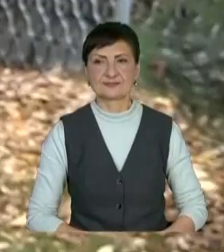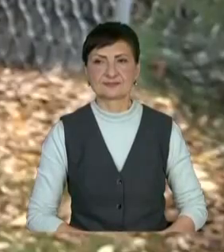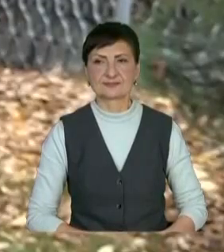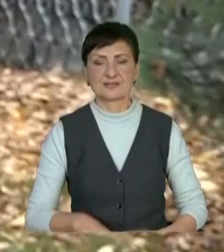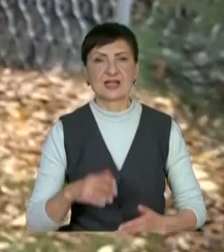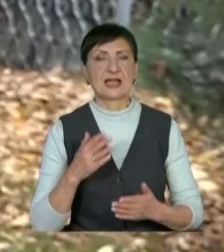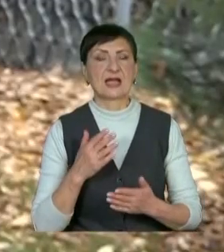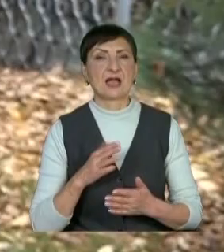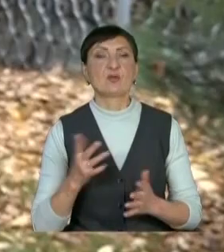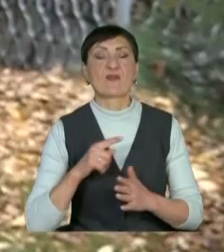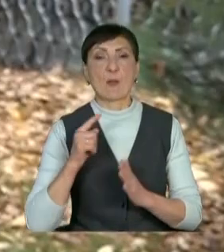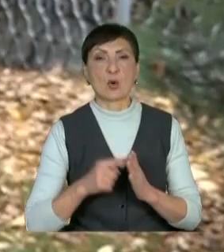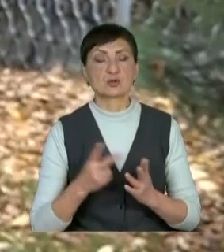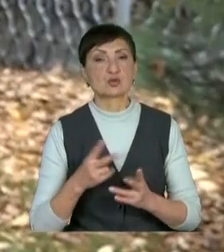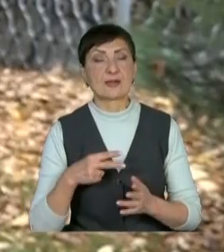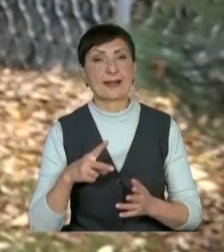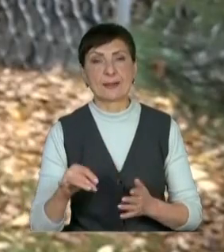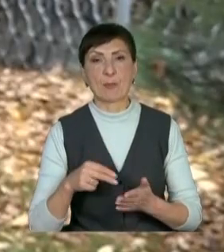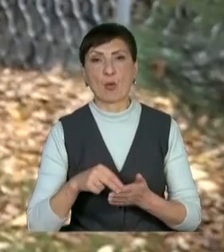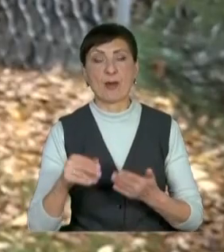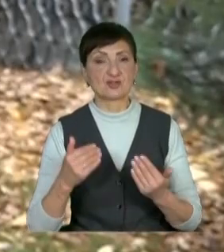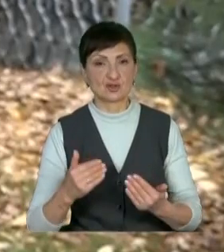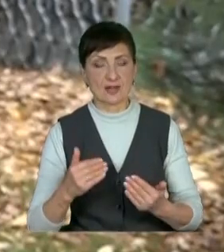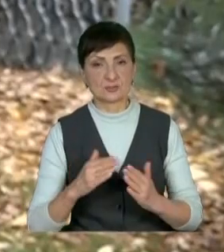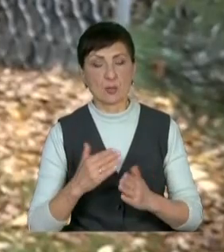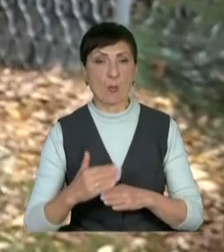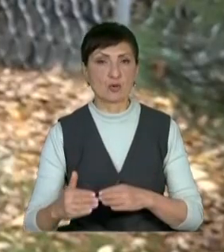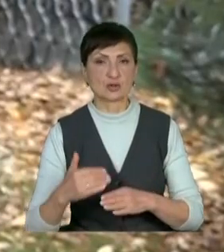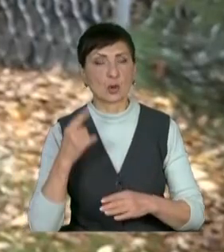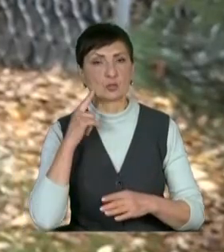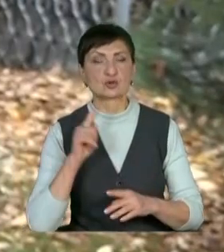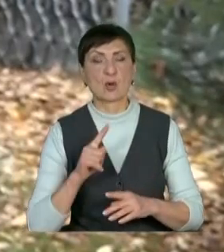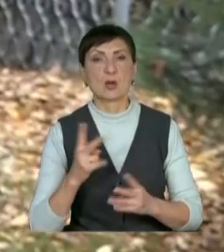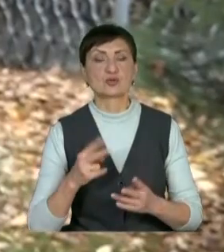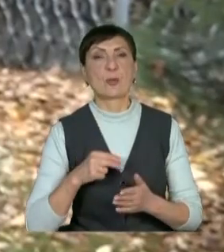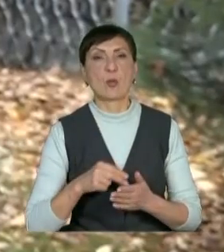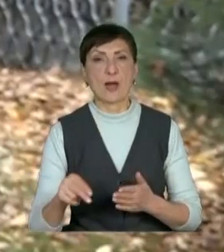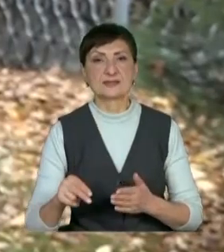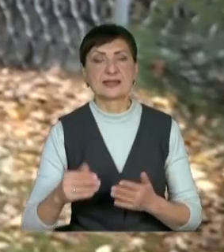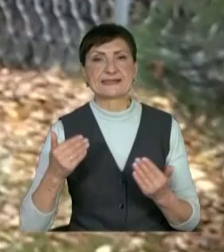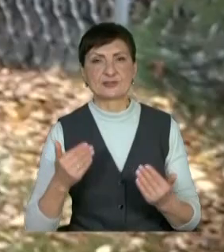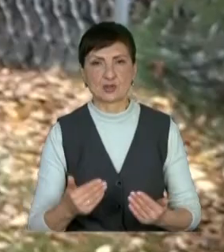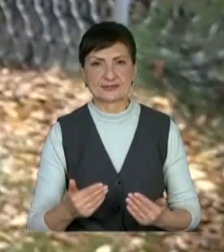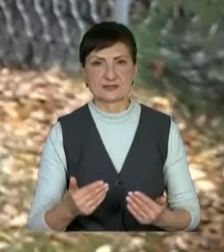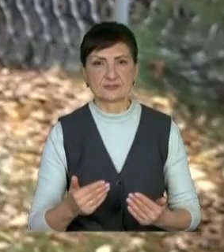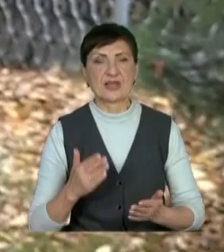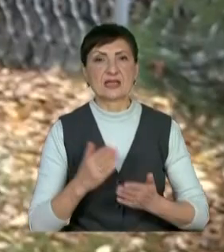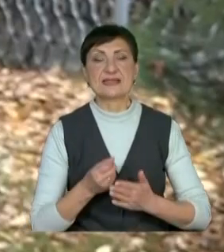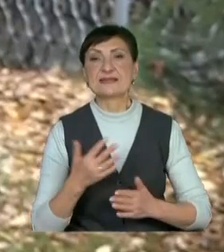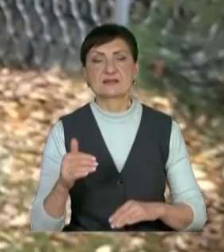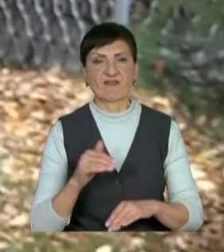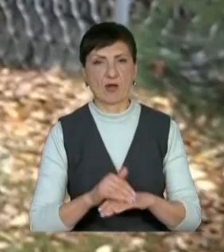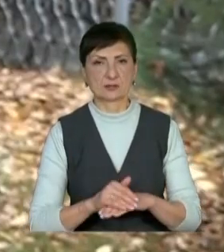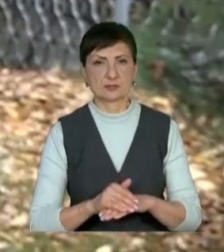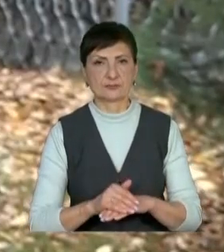Если задаваться вопросом, стоит ли покупать недвижимость сейчас, либо позже, то я считаю, что нужно покупать сейчас. Есть несколько факторов для